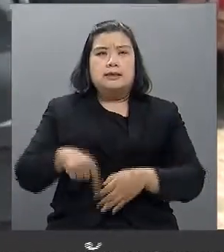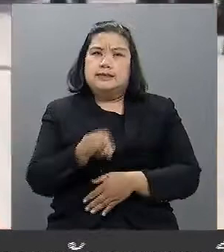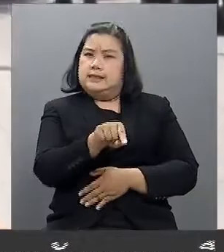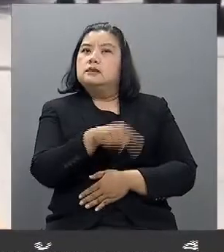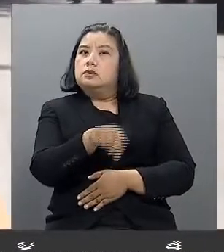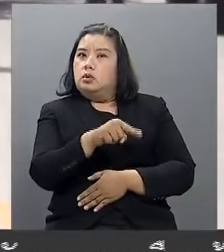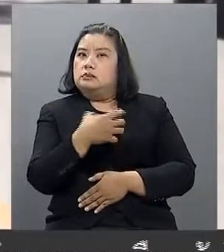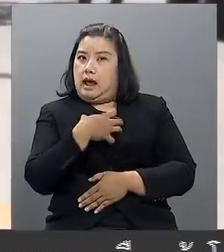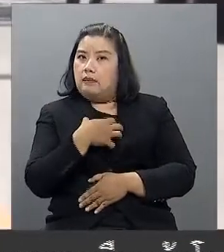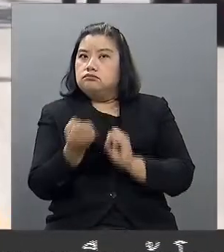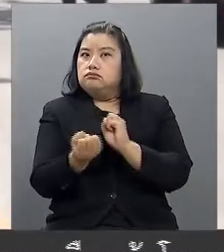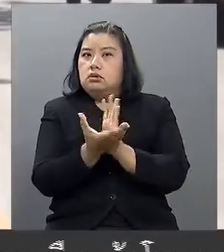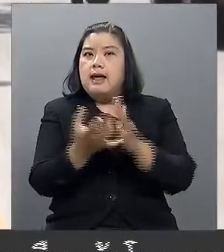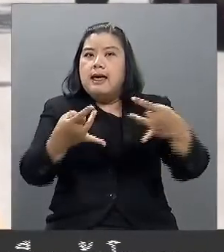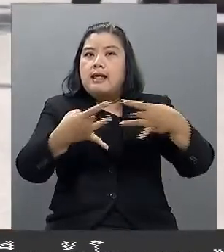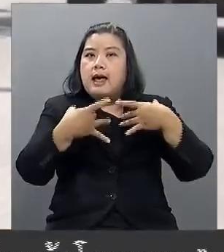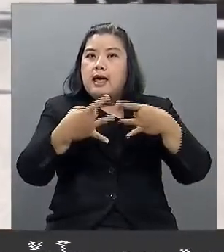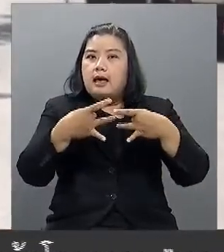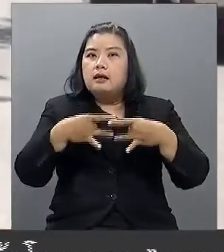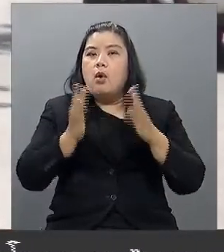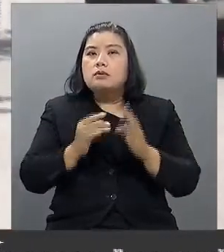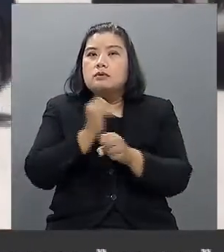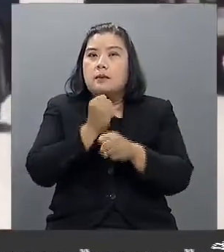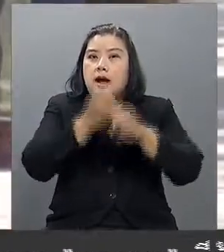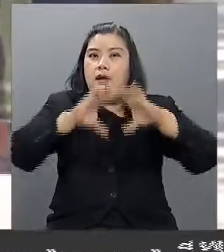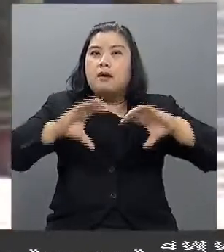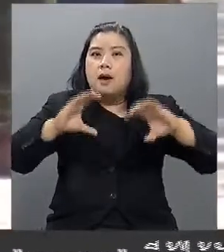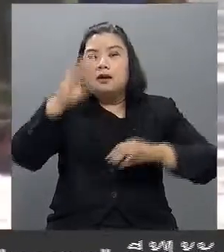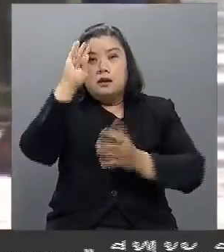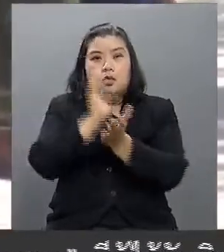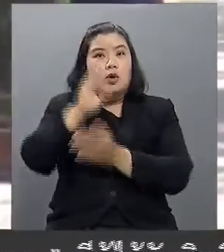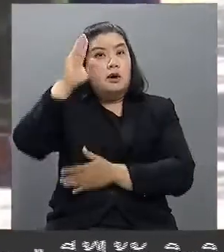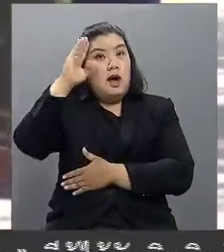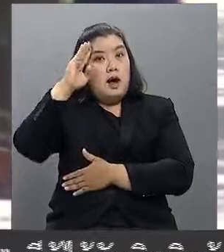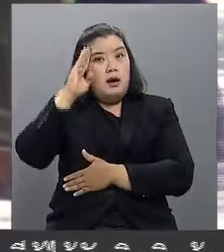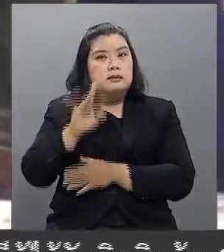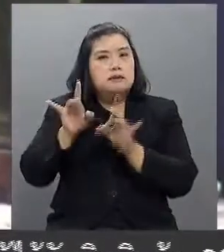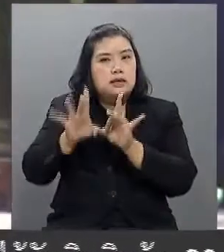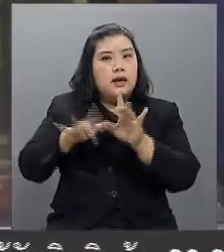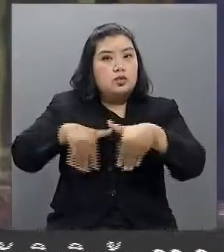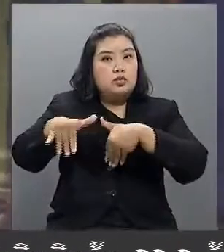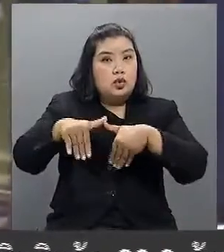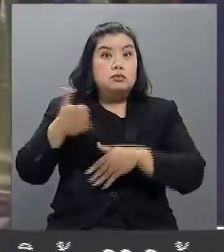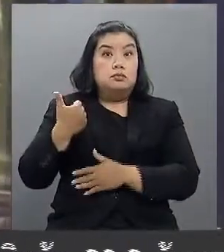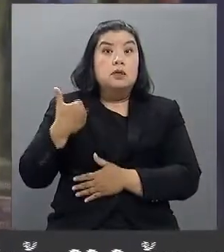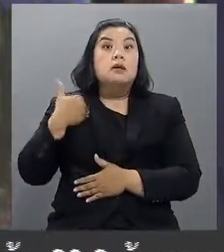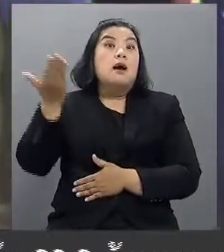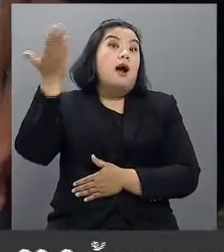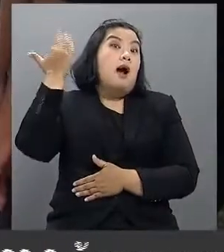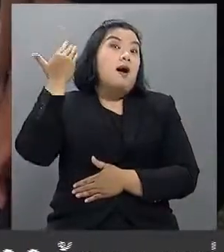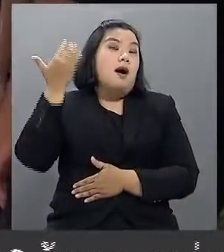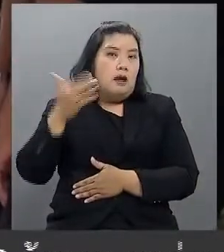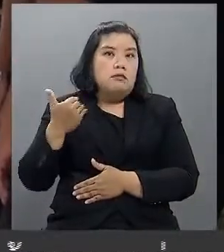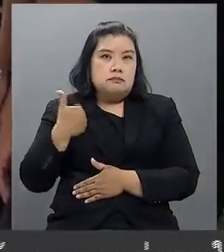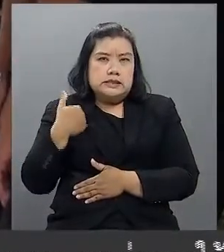พยายามกระทำต่อเจ้าหน้าที่รัฐรวมประชาชนในพื้นที่นี่จากว่าที่ผ่านมาเจ้าหน้าที่ได้มีการเปิดแผนการกดดันและก็